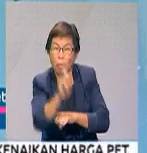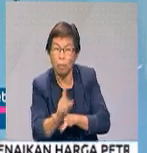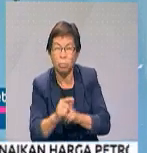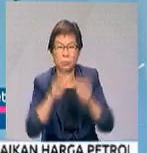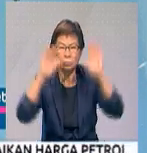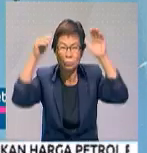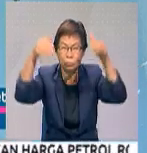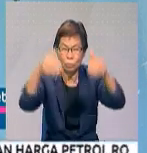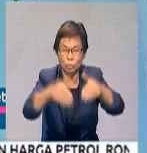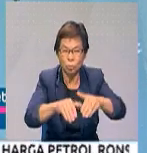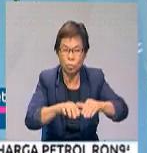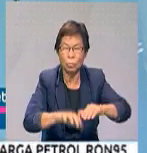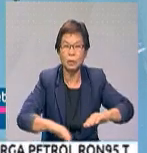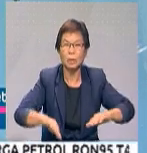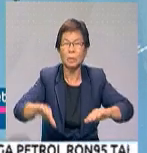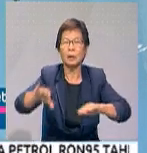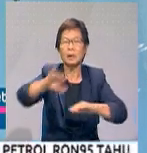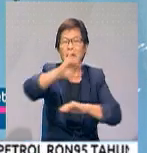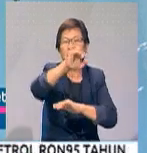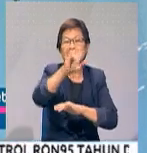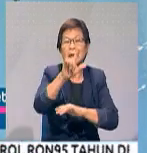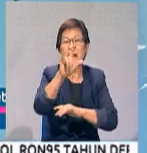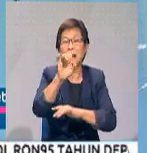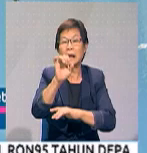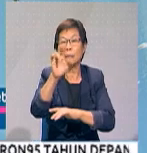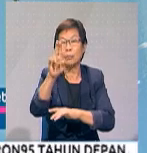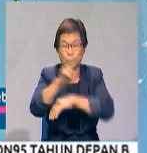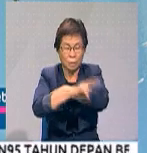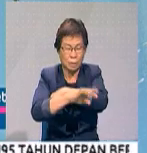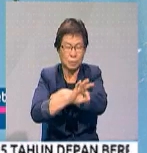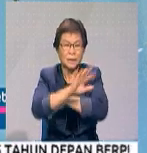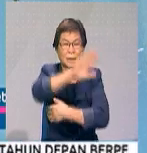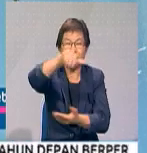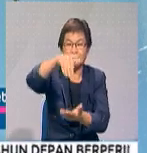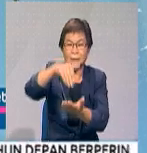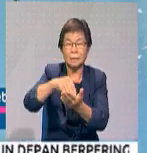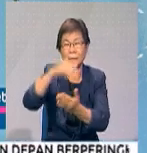di kawasan Jelebu, Negeri Sembilan dan juga Tengah Johor.